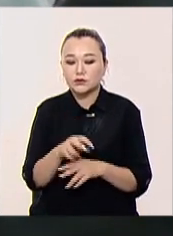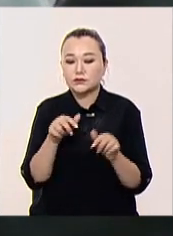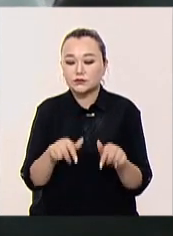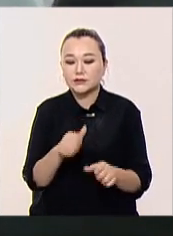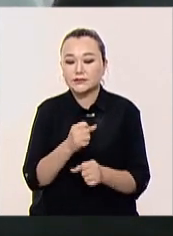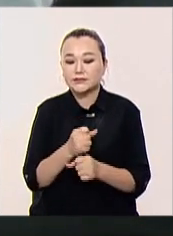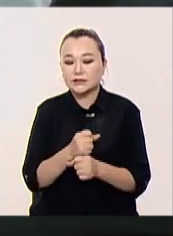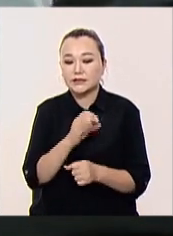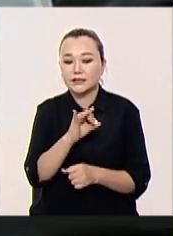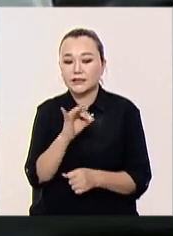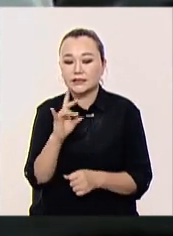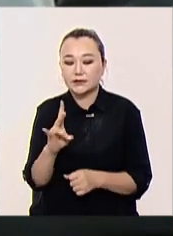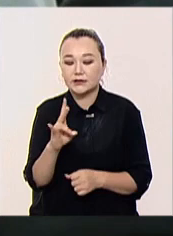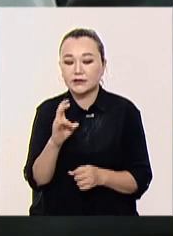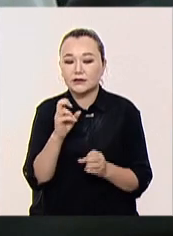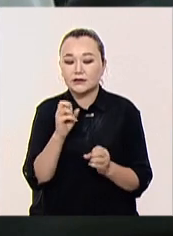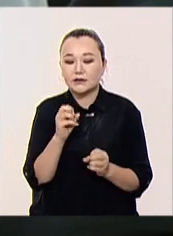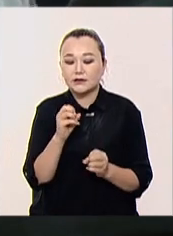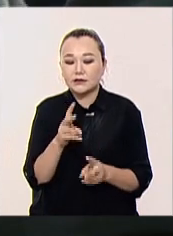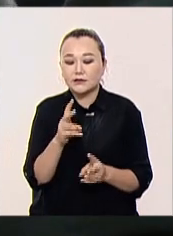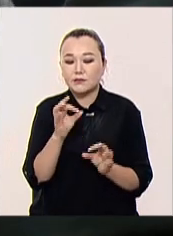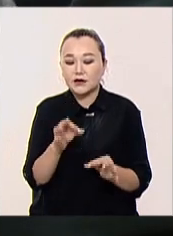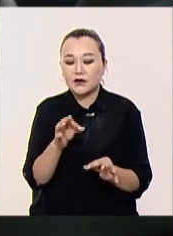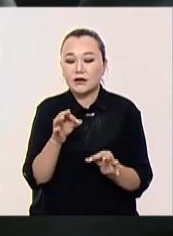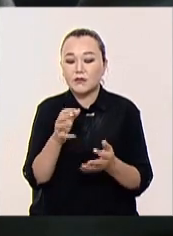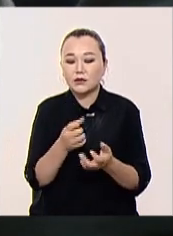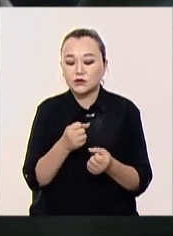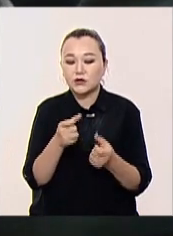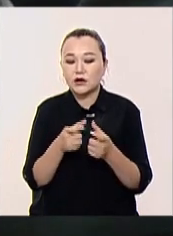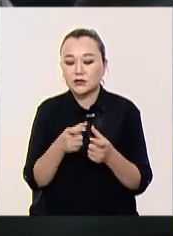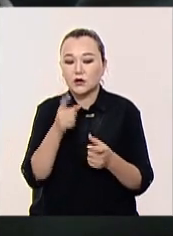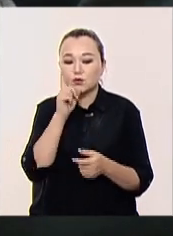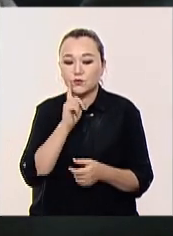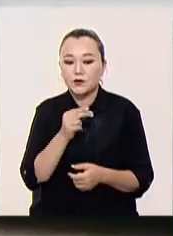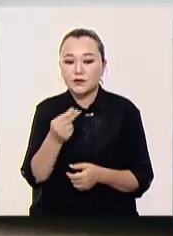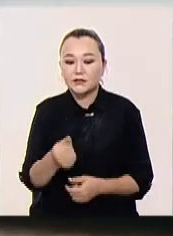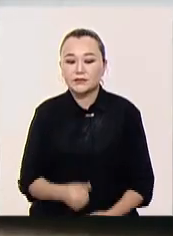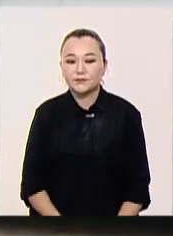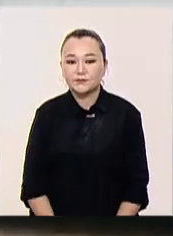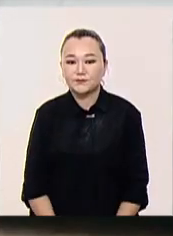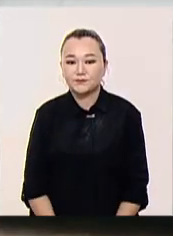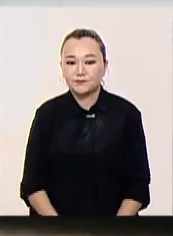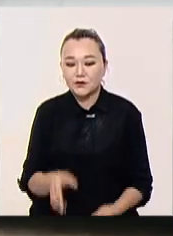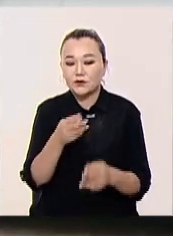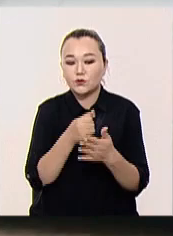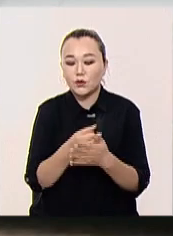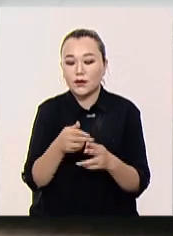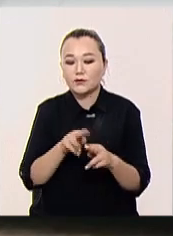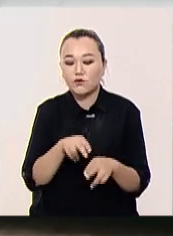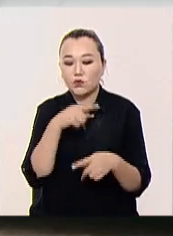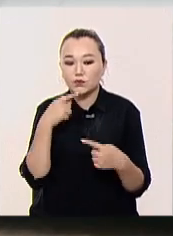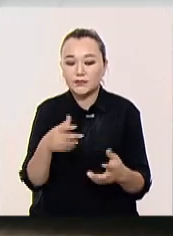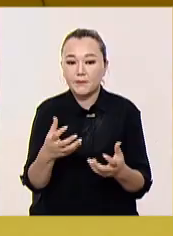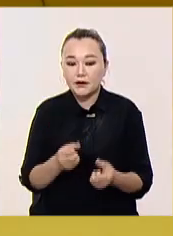сделать ИИН, или как у вас правильно это называется, чтобы получить карту, расплачиваться удобнее было. До этого россиян принимали